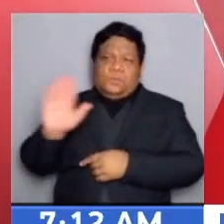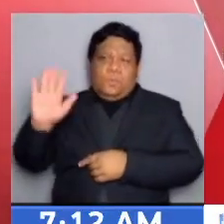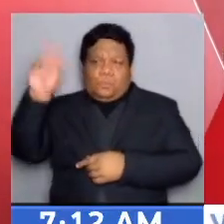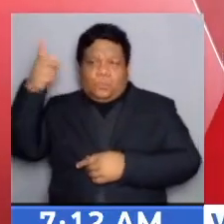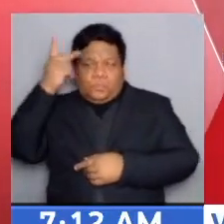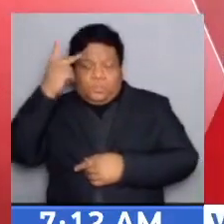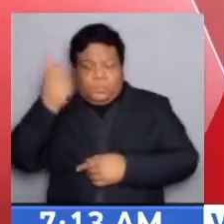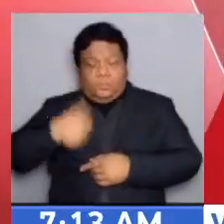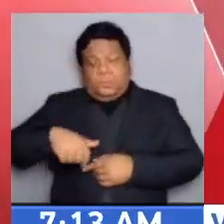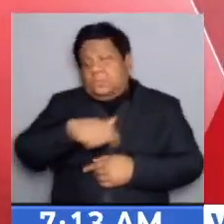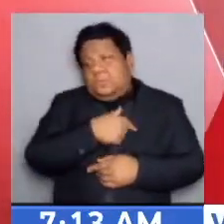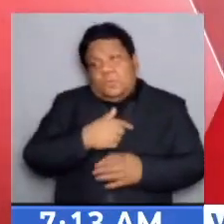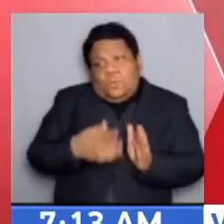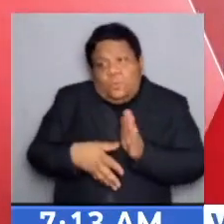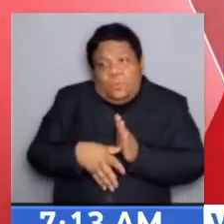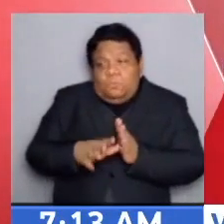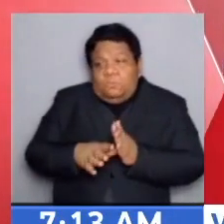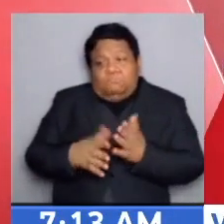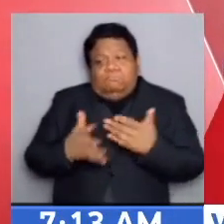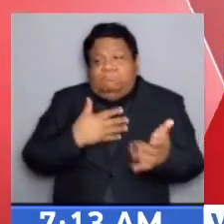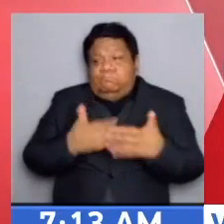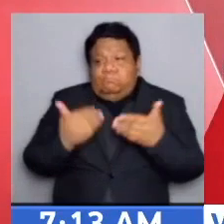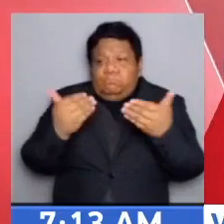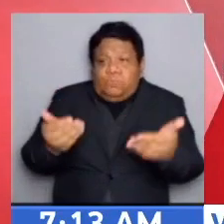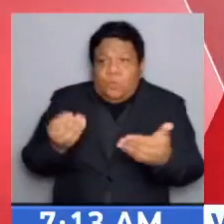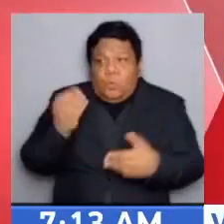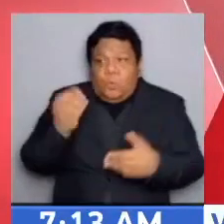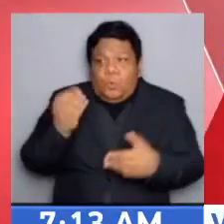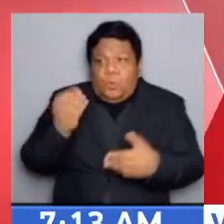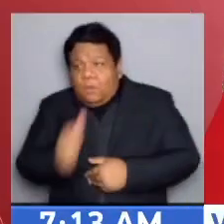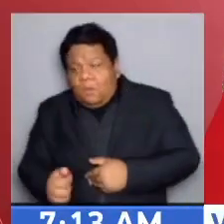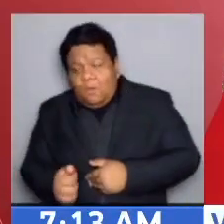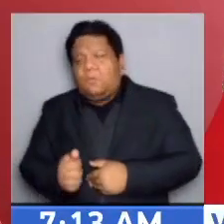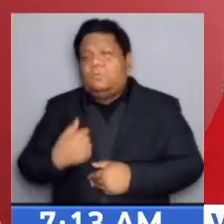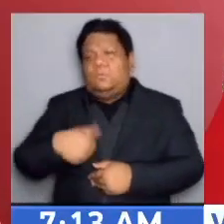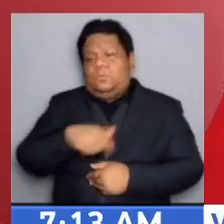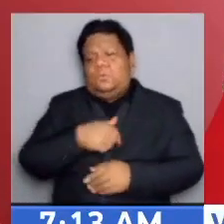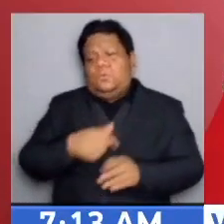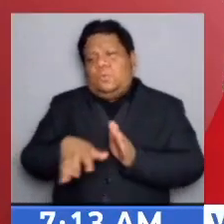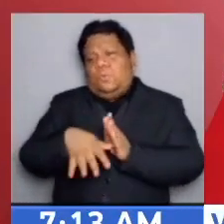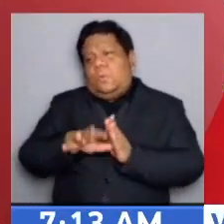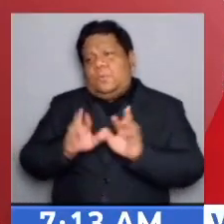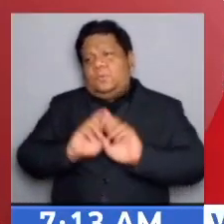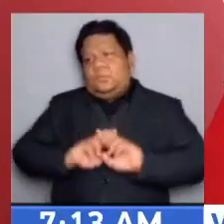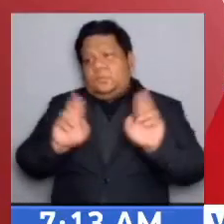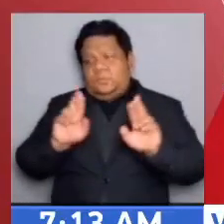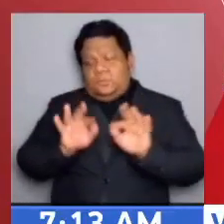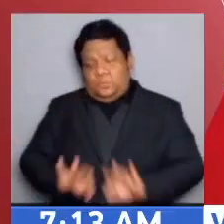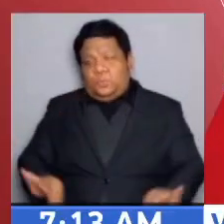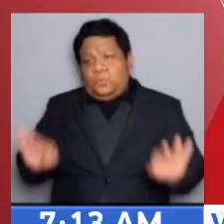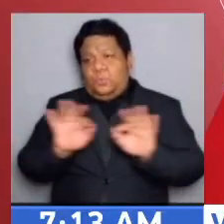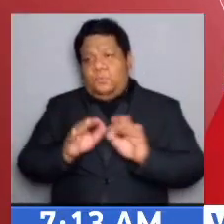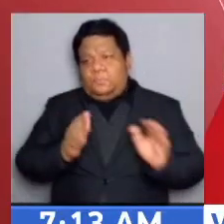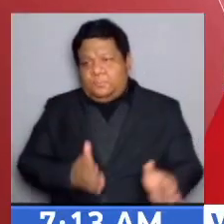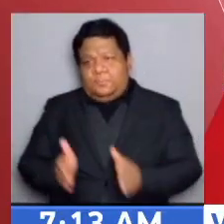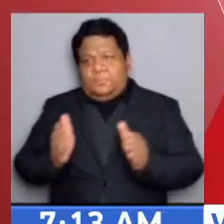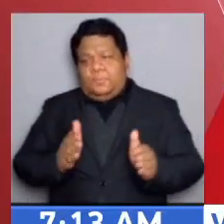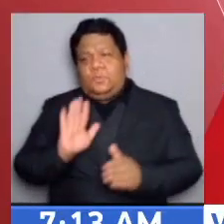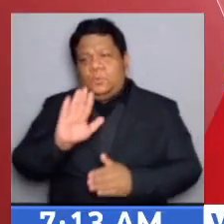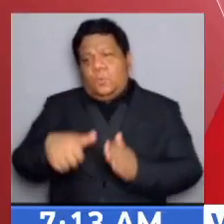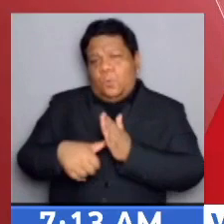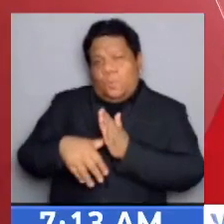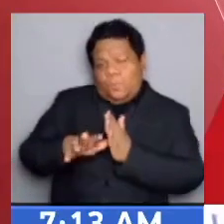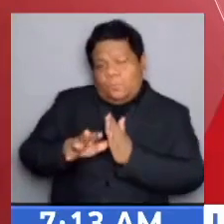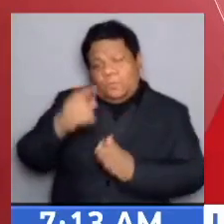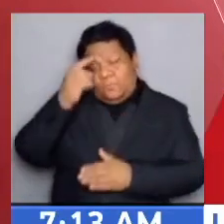hindi, ituloy nila o hindi, naandyan po ang commission election. Basta po, ang importante ay nakahanda po ang inyong commission election upang magpatupad ng